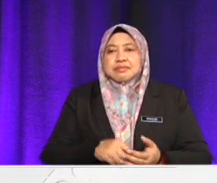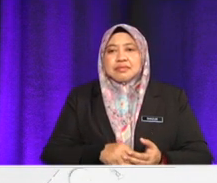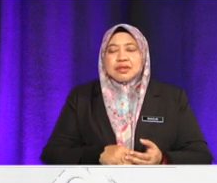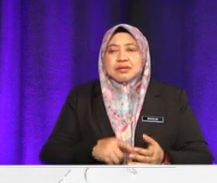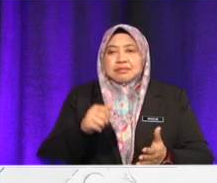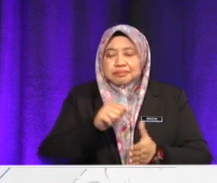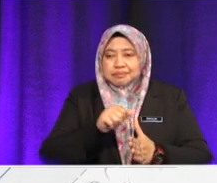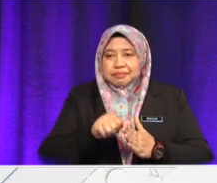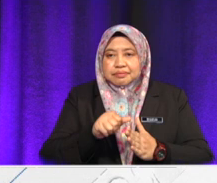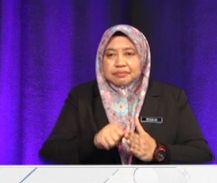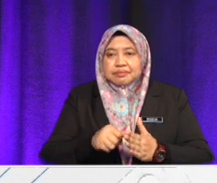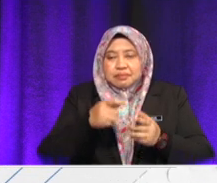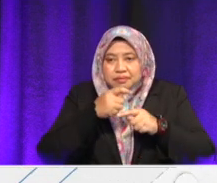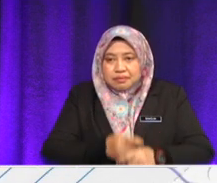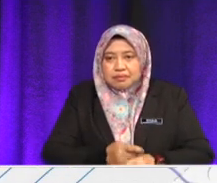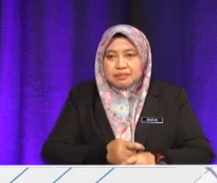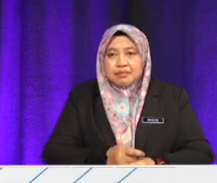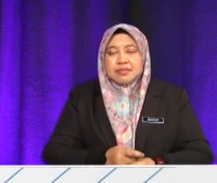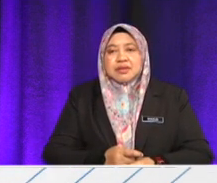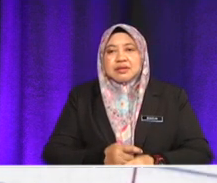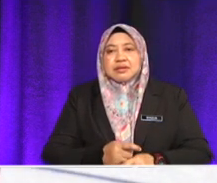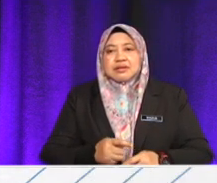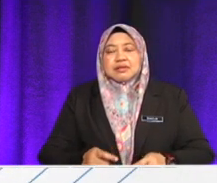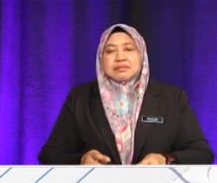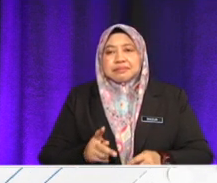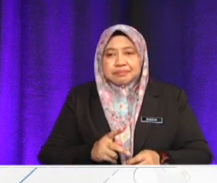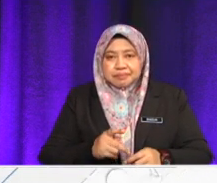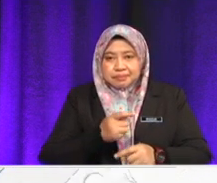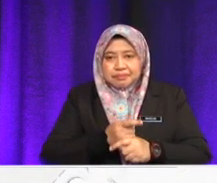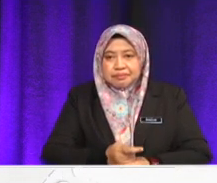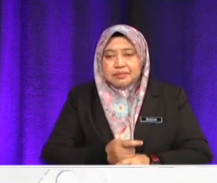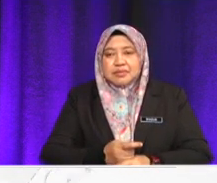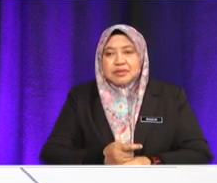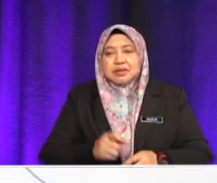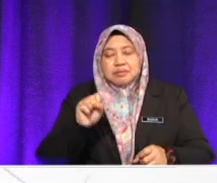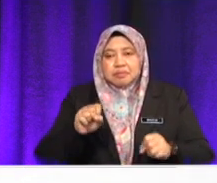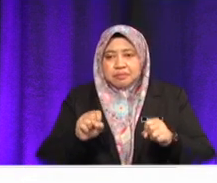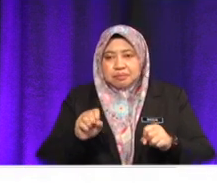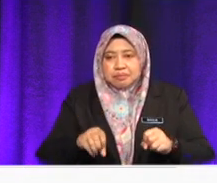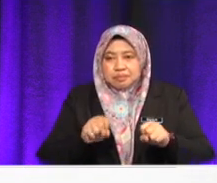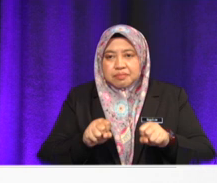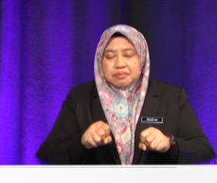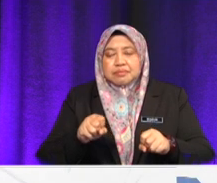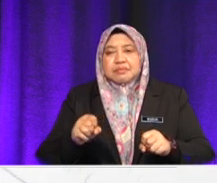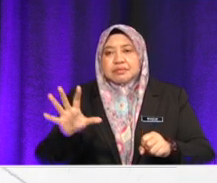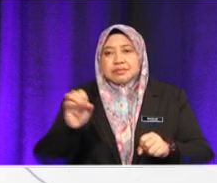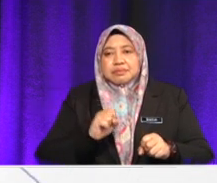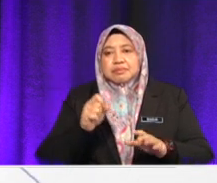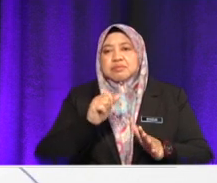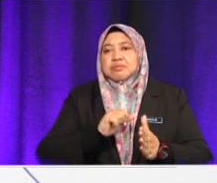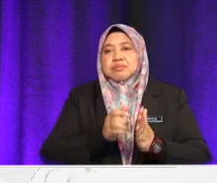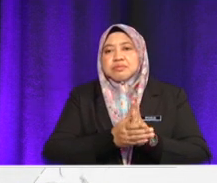ataupun penetapan kritia kriteria yang boleh dicapai oleh murid yang boleh diukur pada